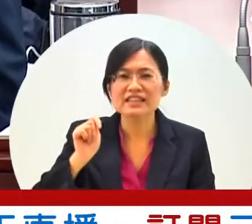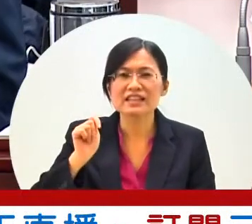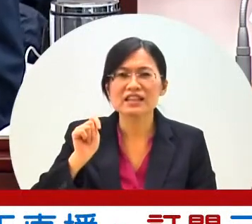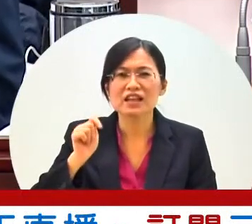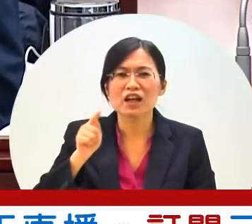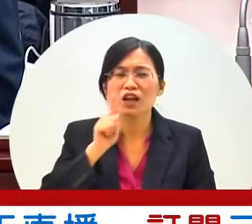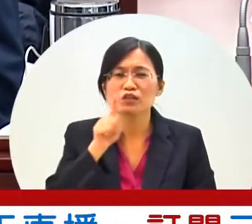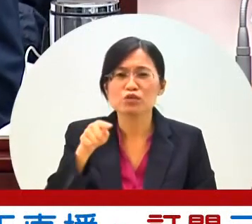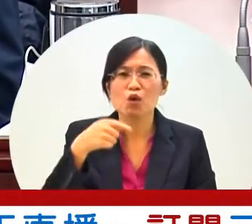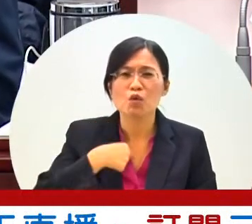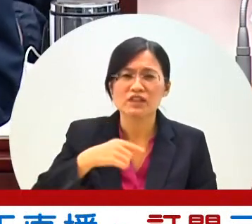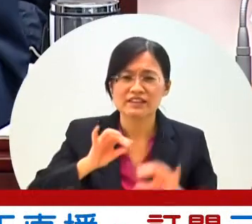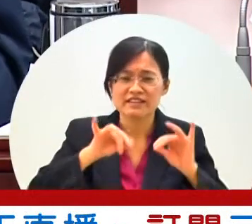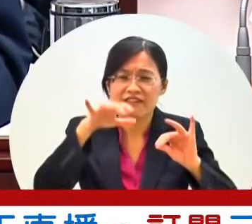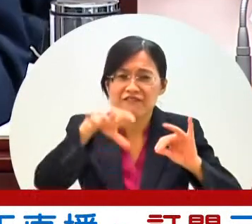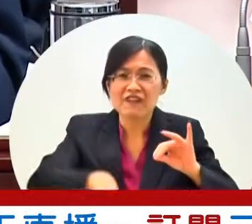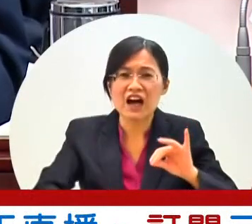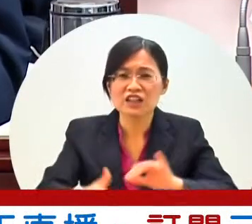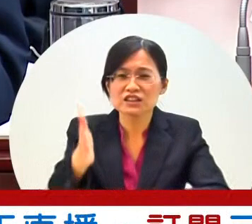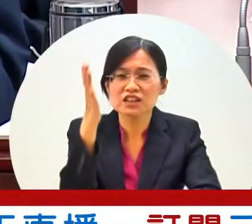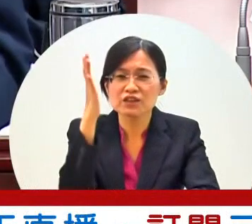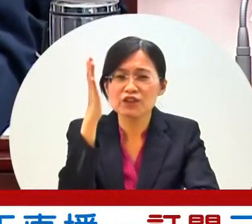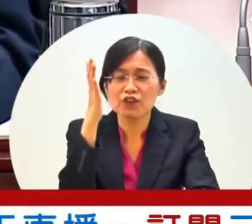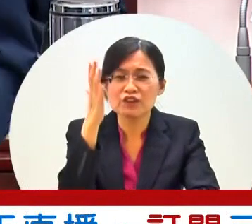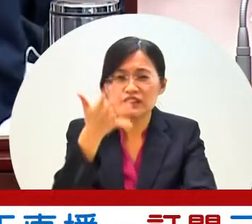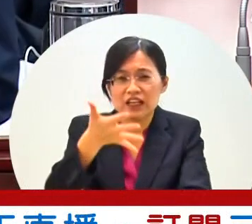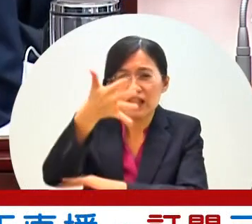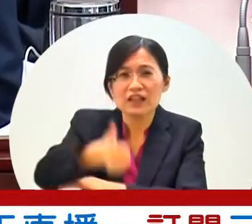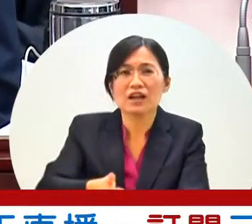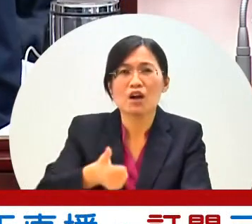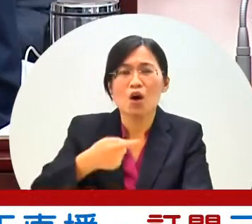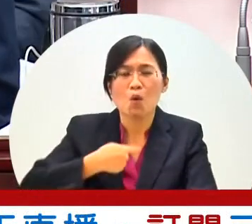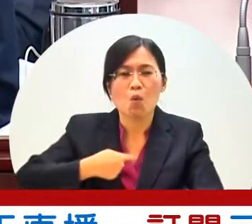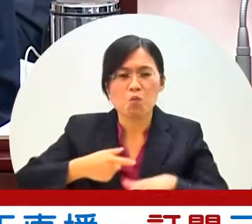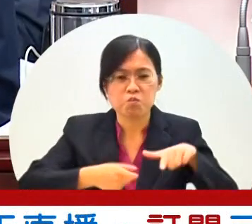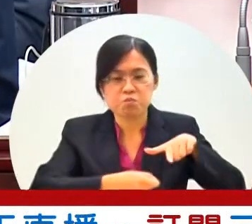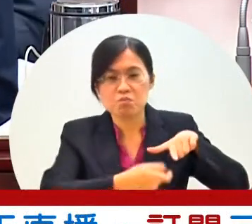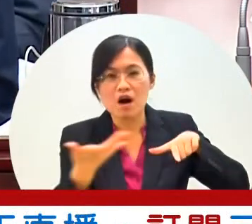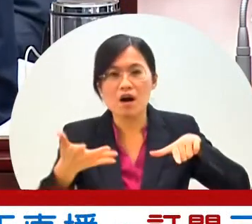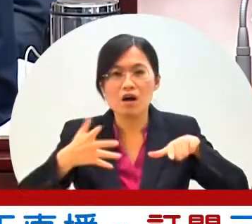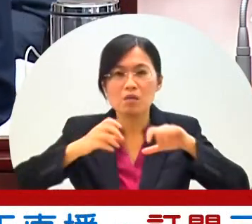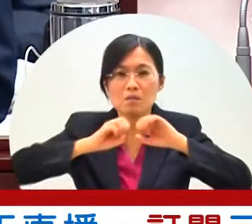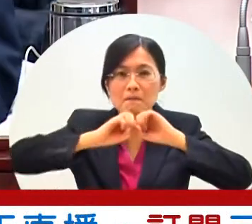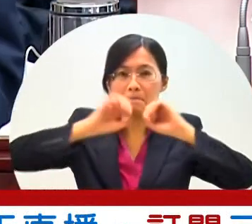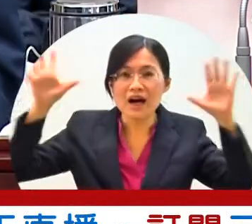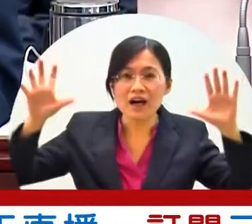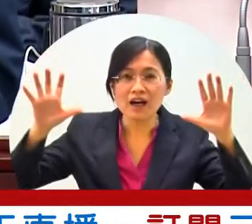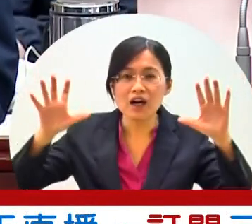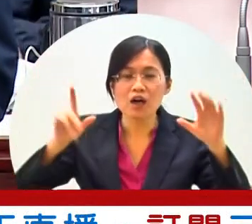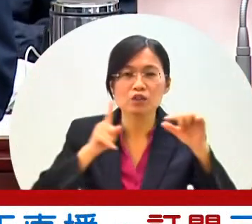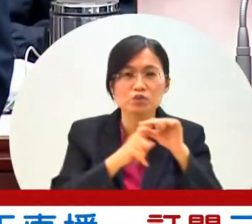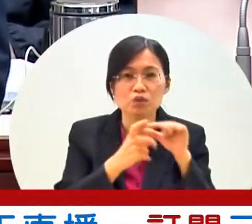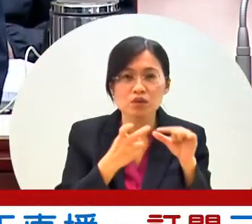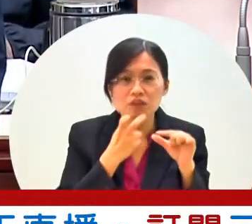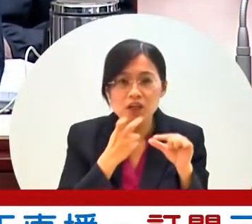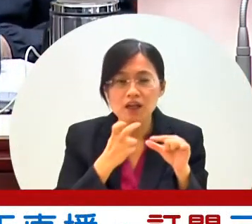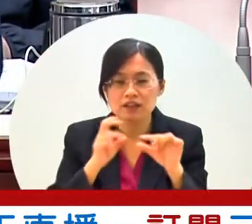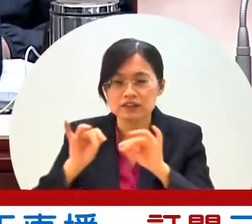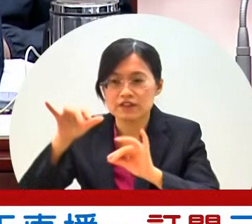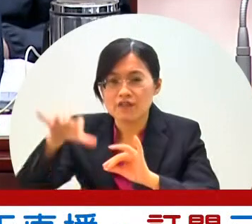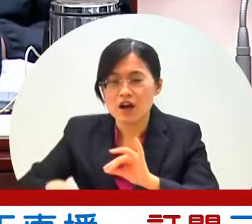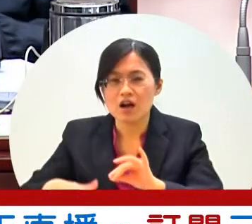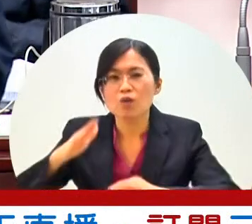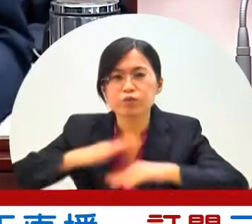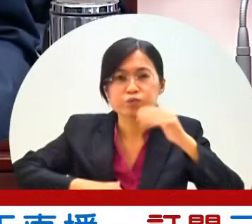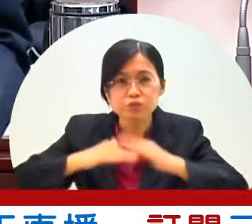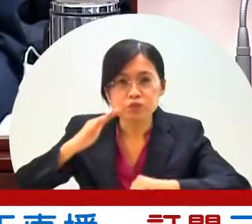府的首长啦我在这里是公开的喊话希望说不管是中央或者是地方，大家一起努力来